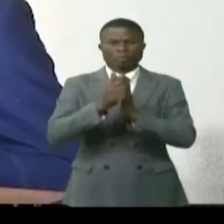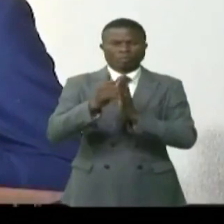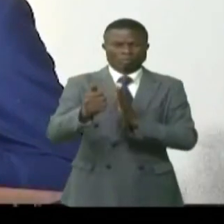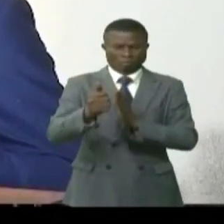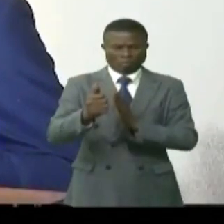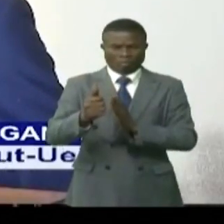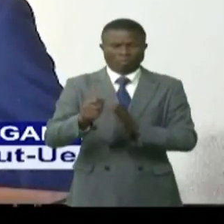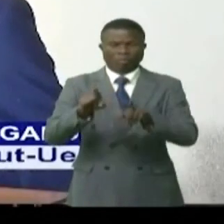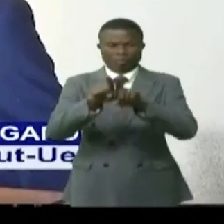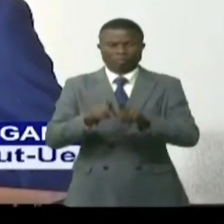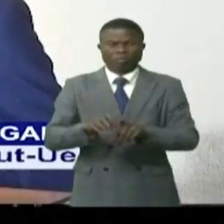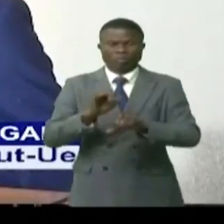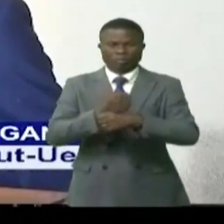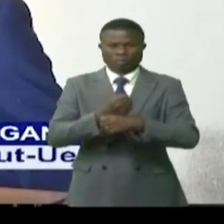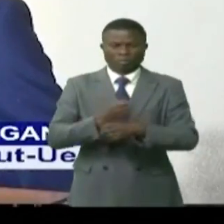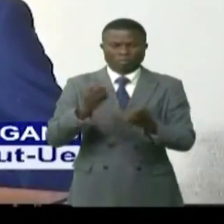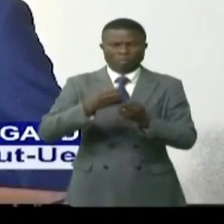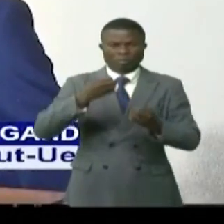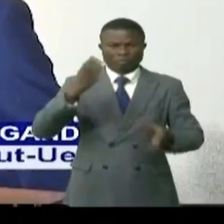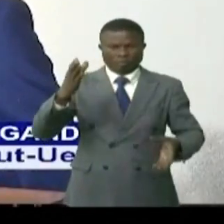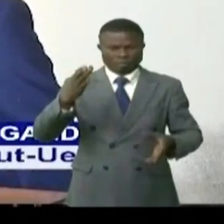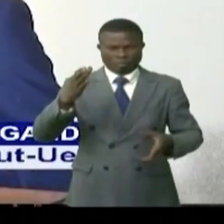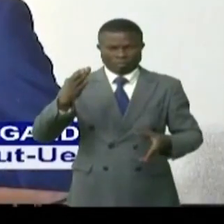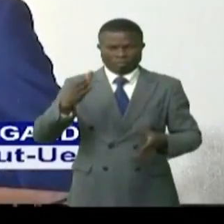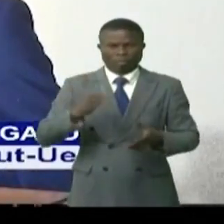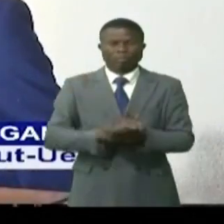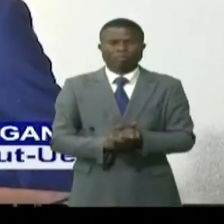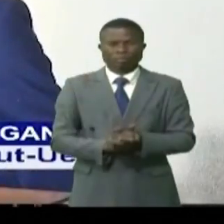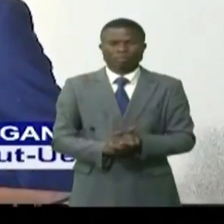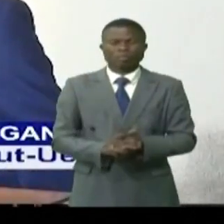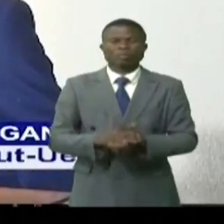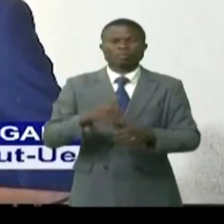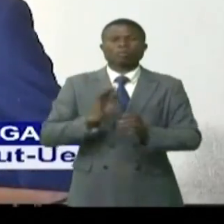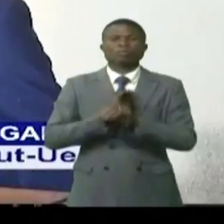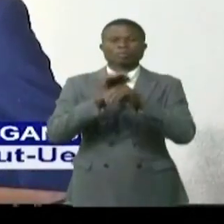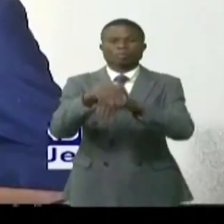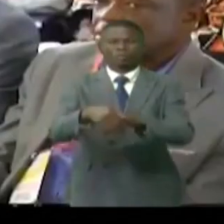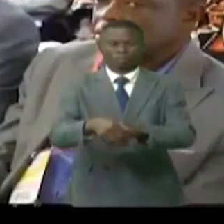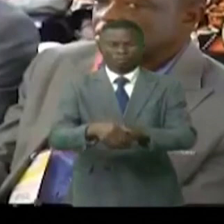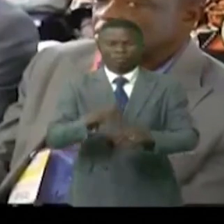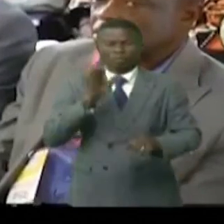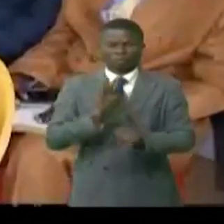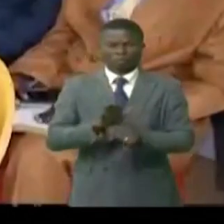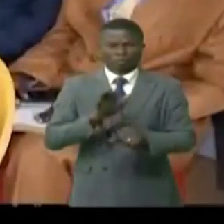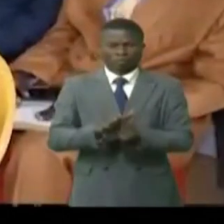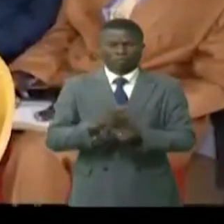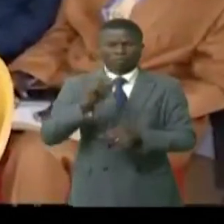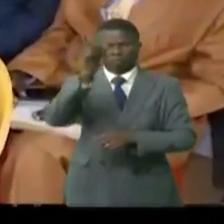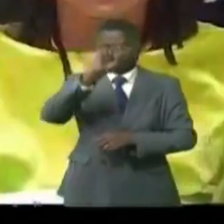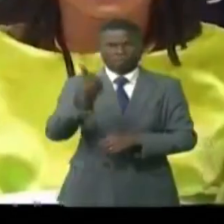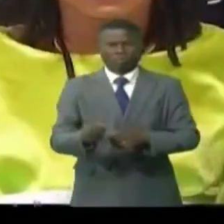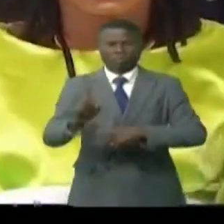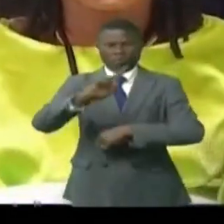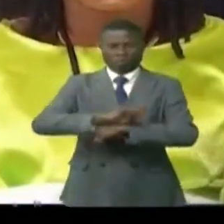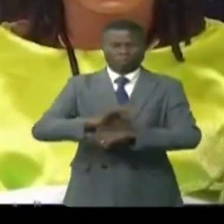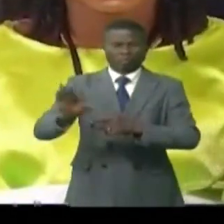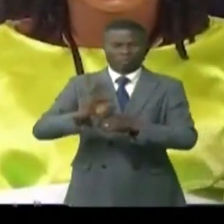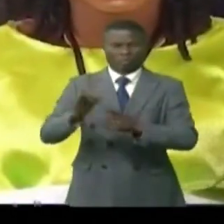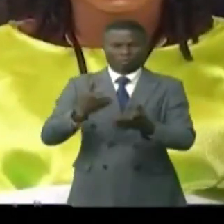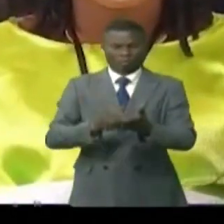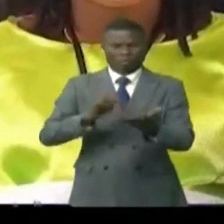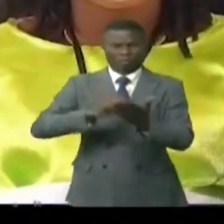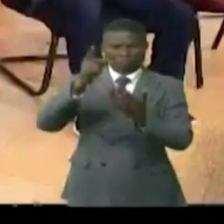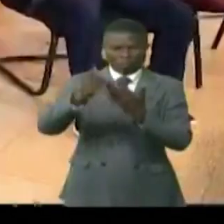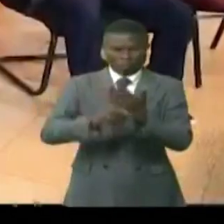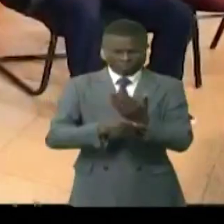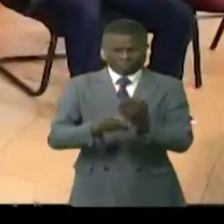et la création des richesses à travers notre participation active. 30 jours, c'est la durée de cet atelier pour un plan